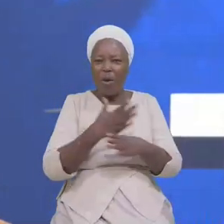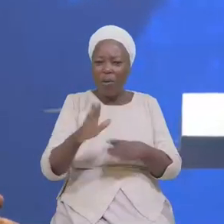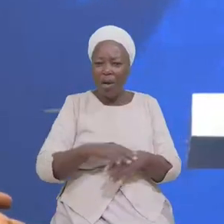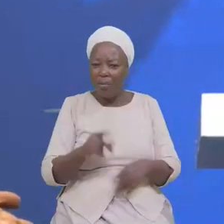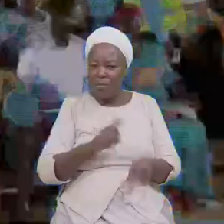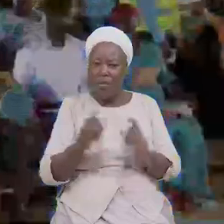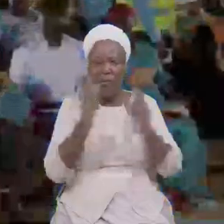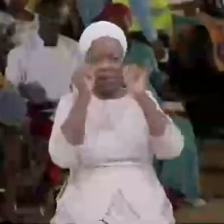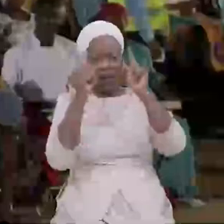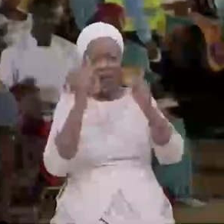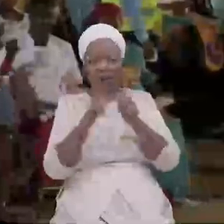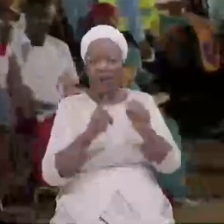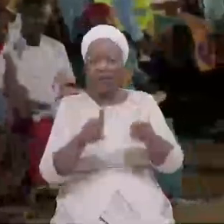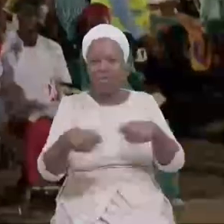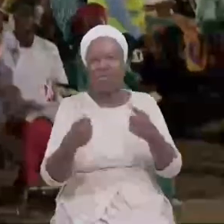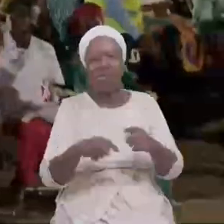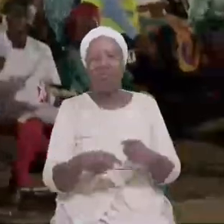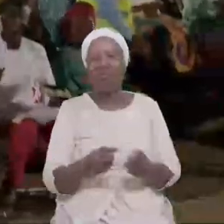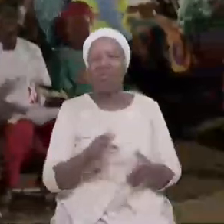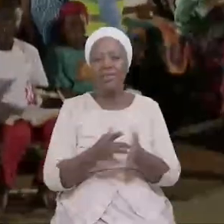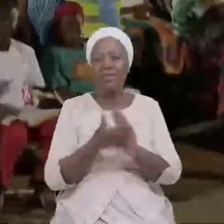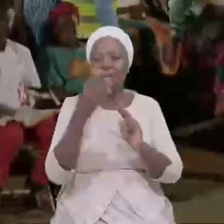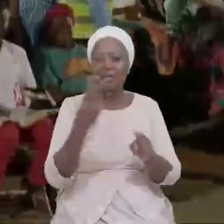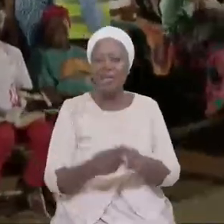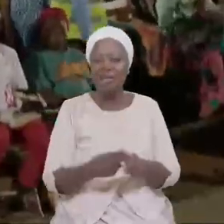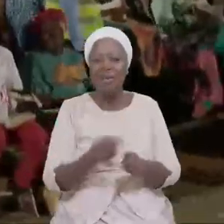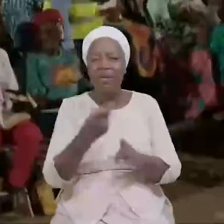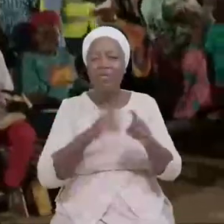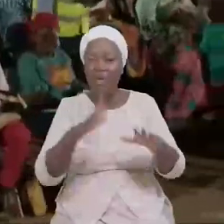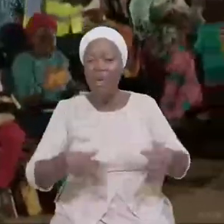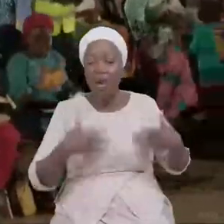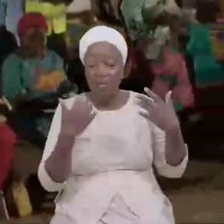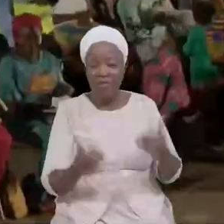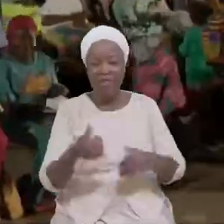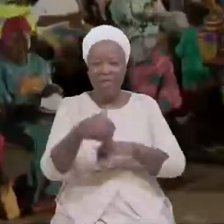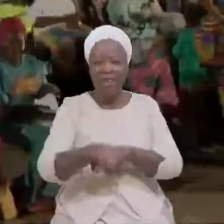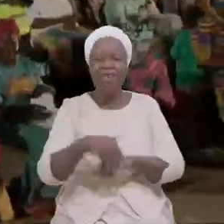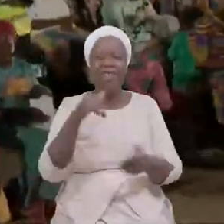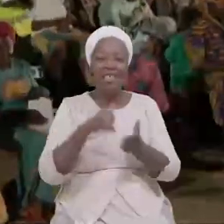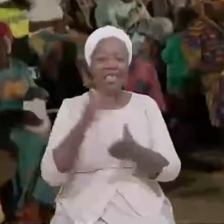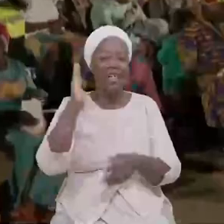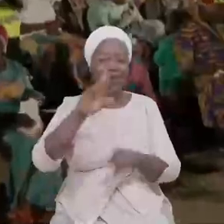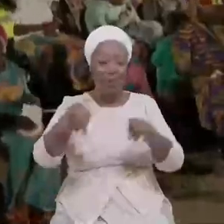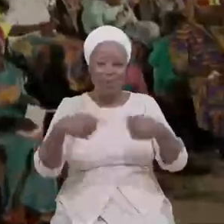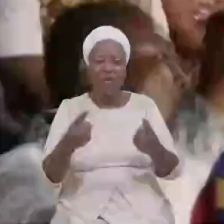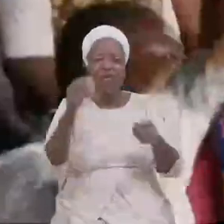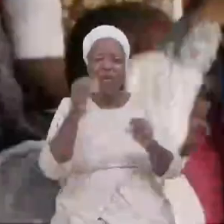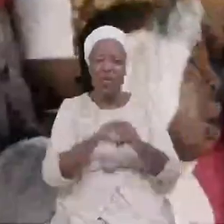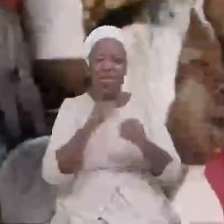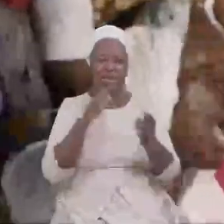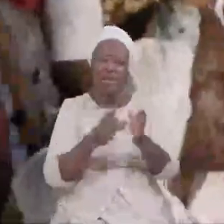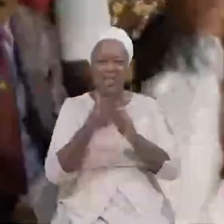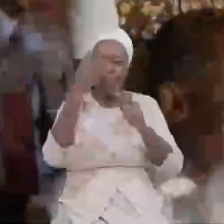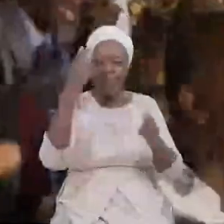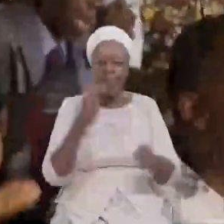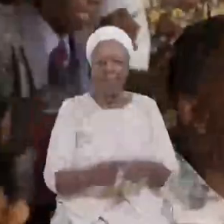ce sera parti. De ta vie ce soir, ça partira au nom de